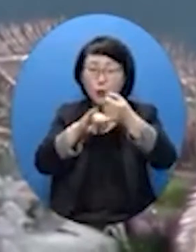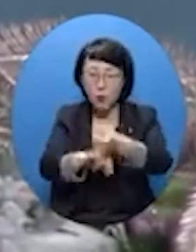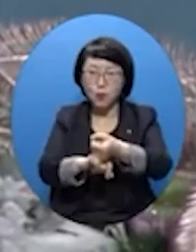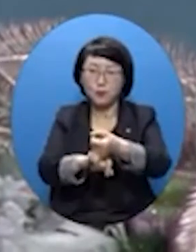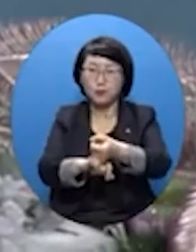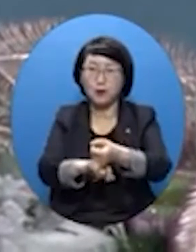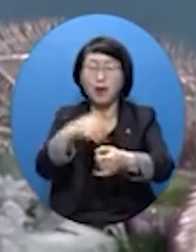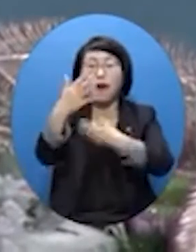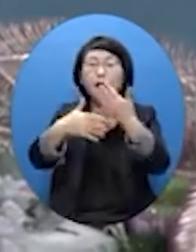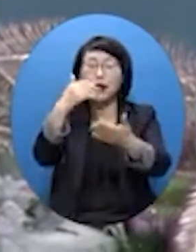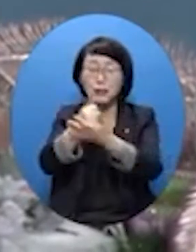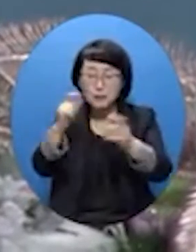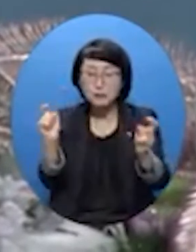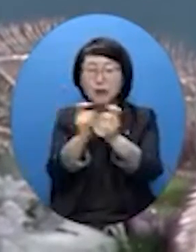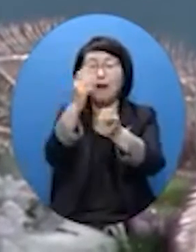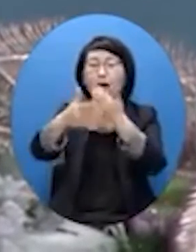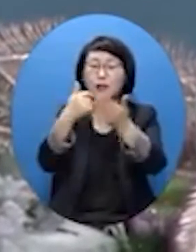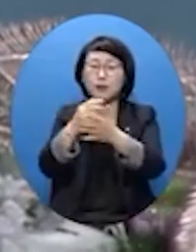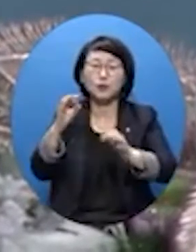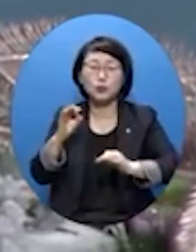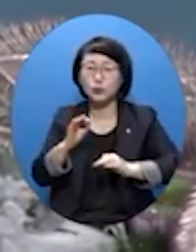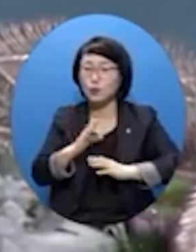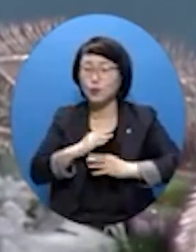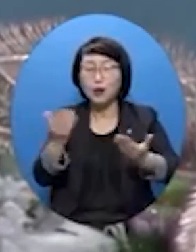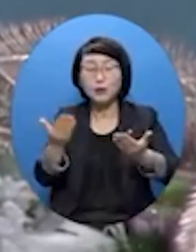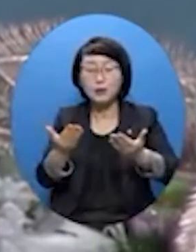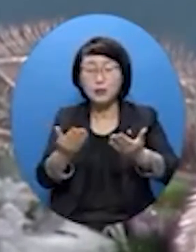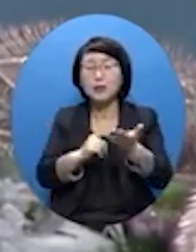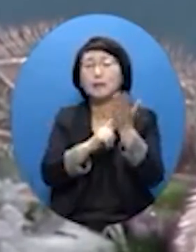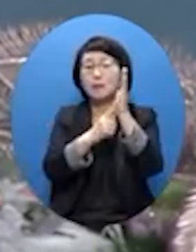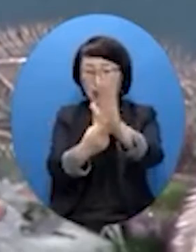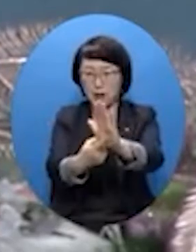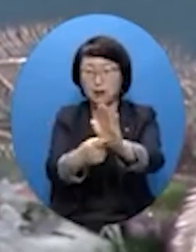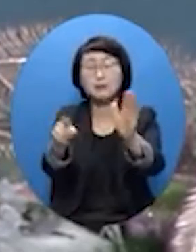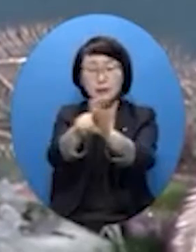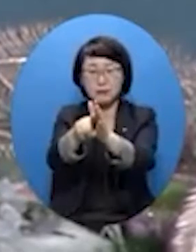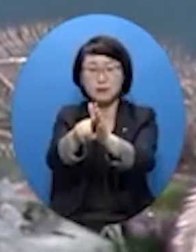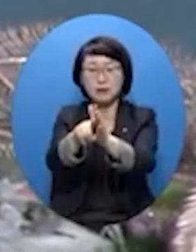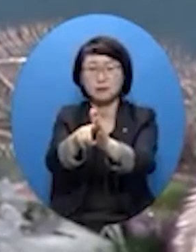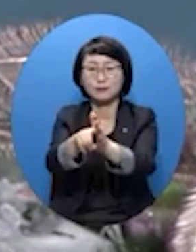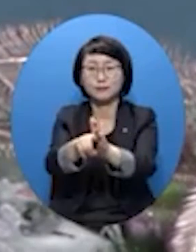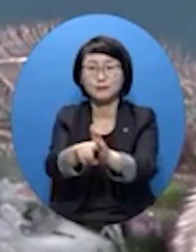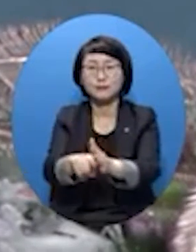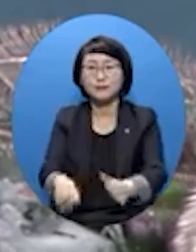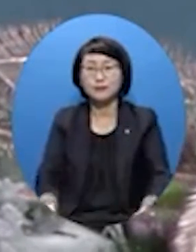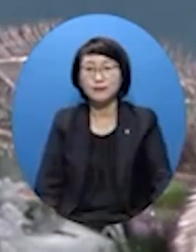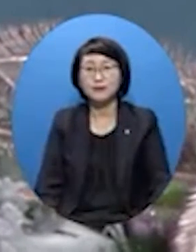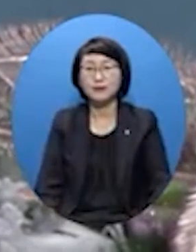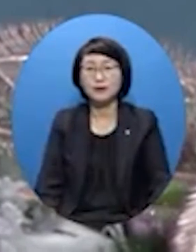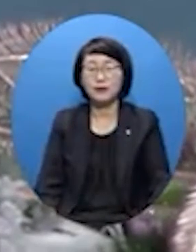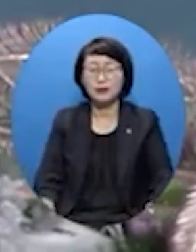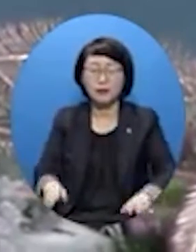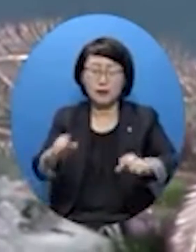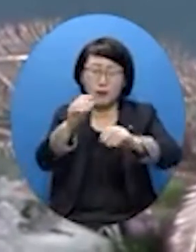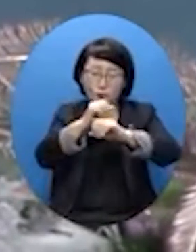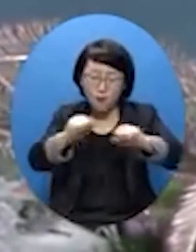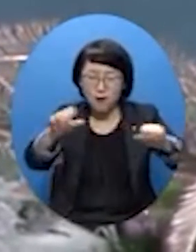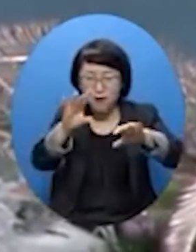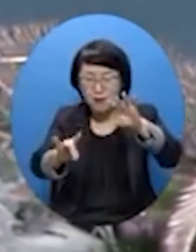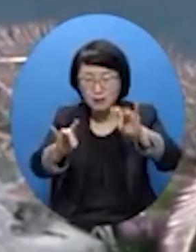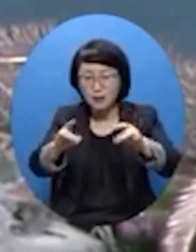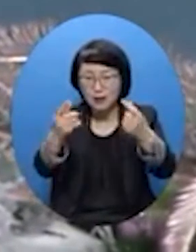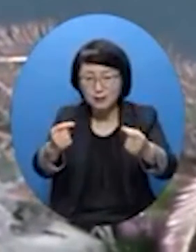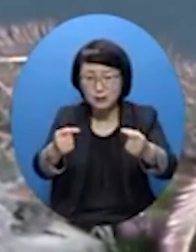반드시 하나님의 때 하나님의 놀라운 일이 우리 앞에 펼쳐지게 될 것입니다. 광야같이 메마른